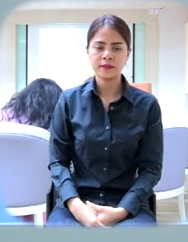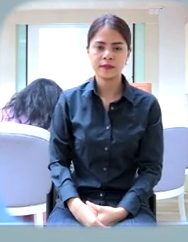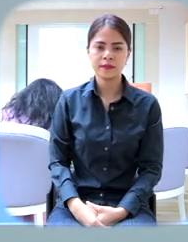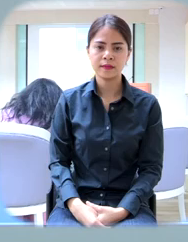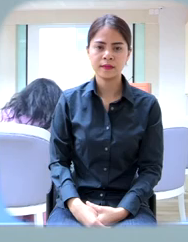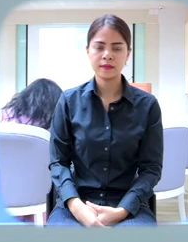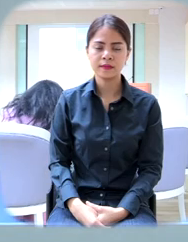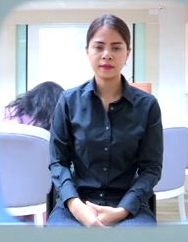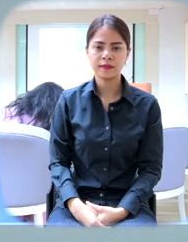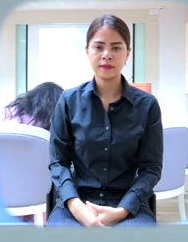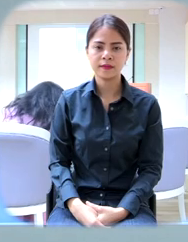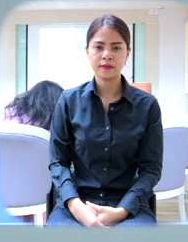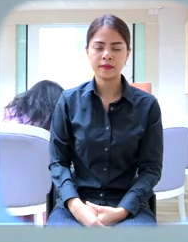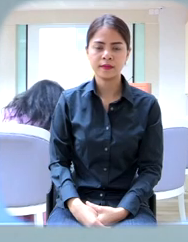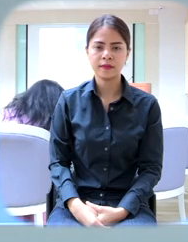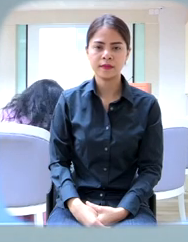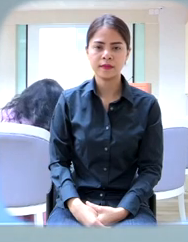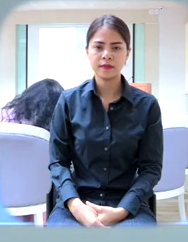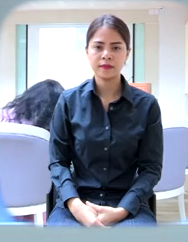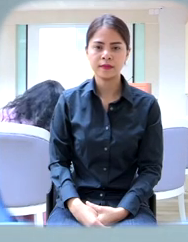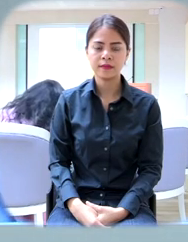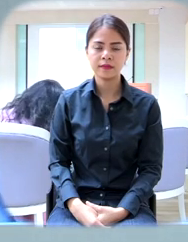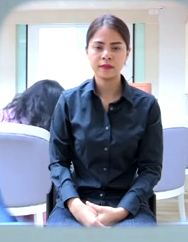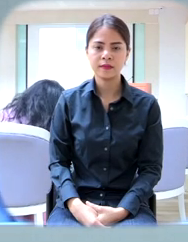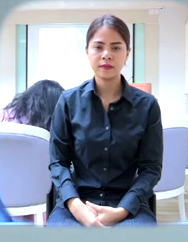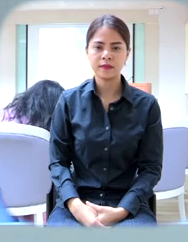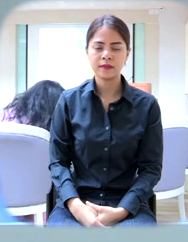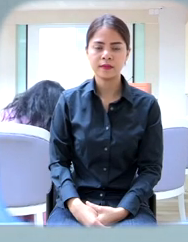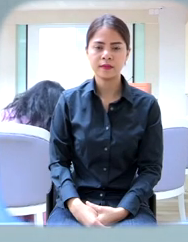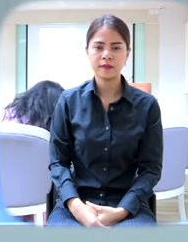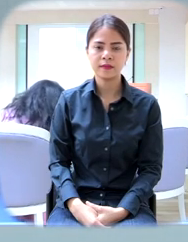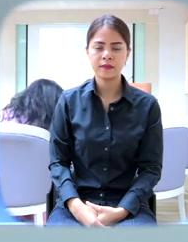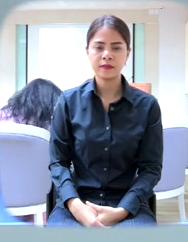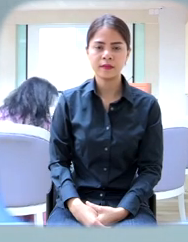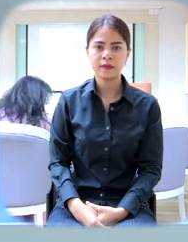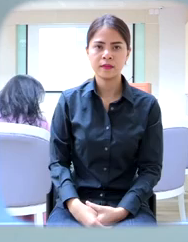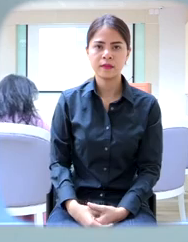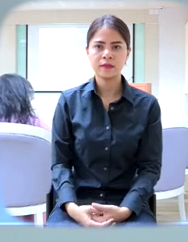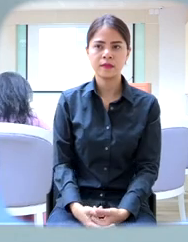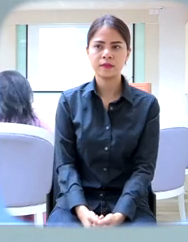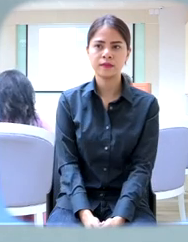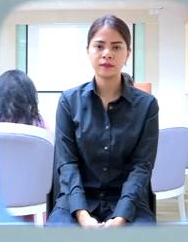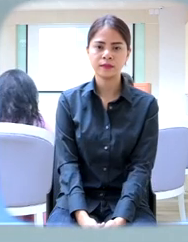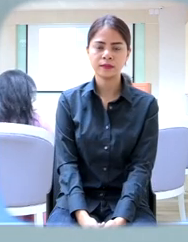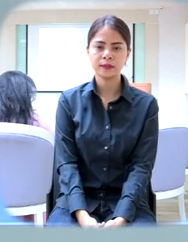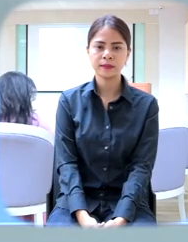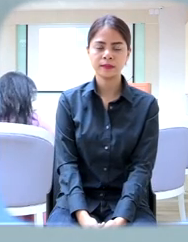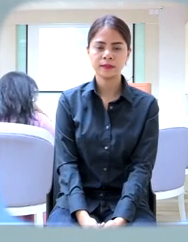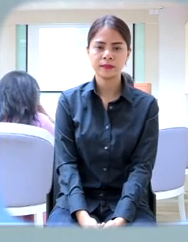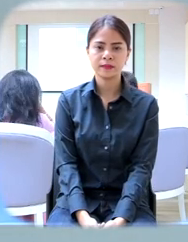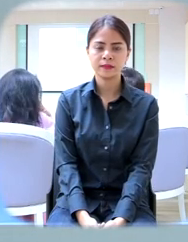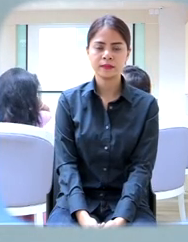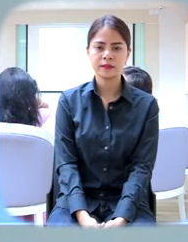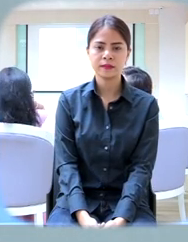on. This is nothing new in the modern system of education. Someone like Sri Mangkalajan could